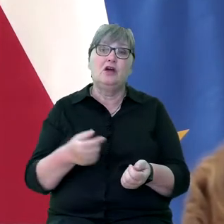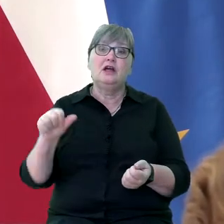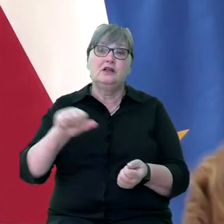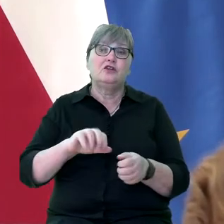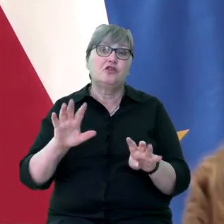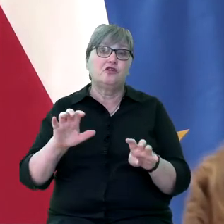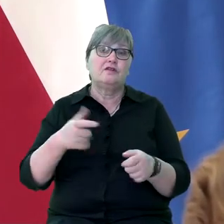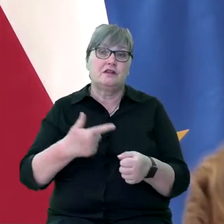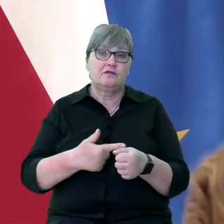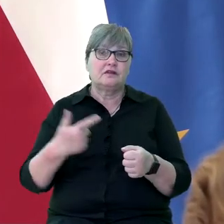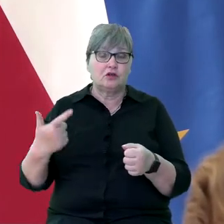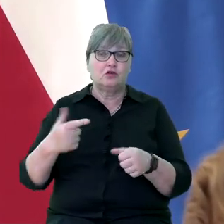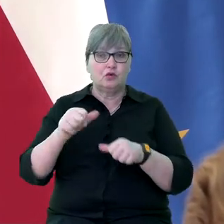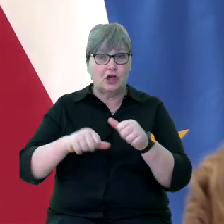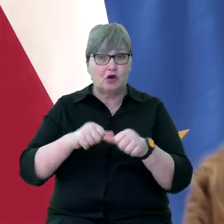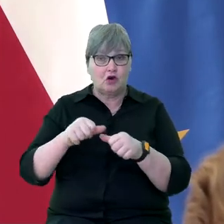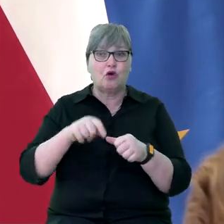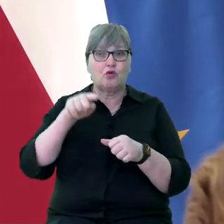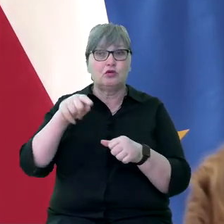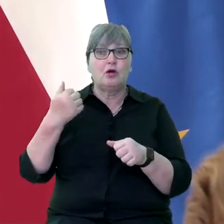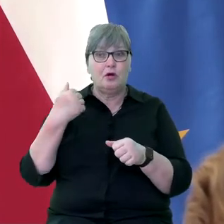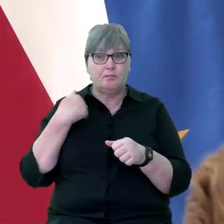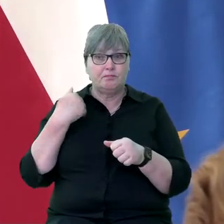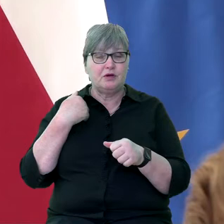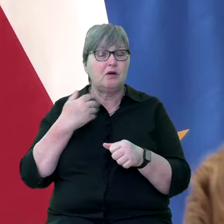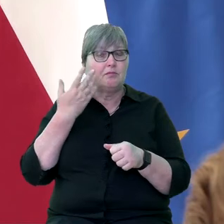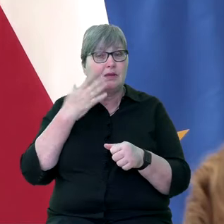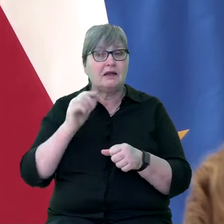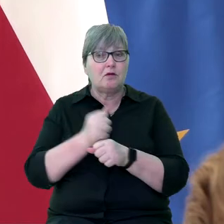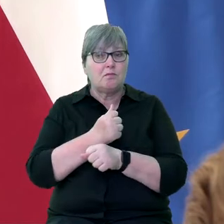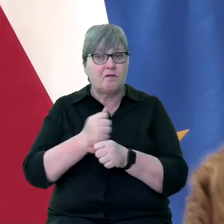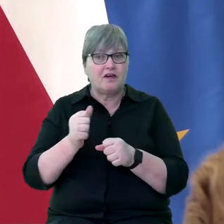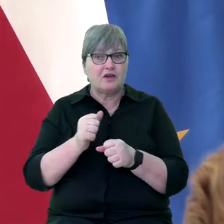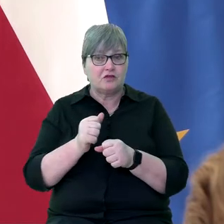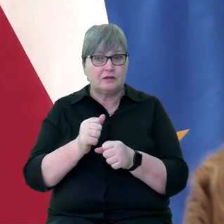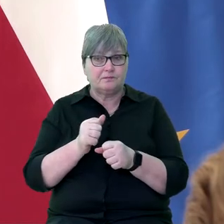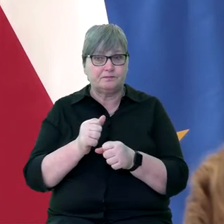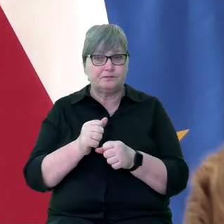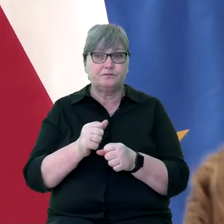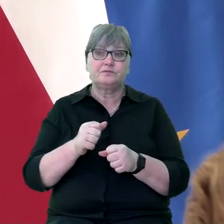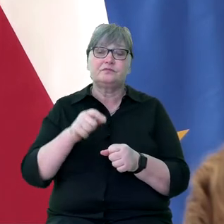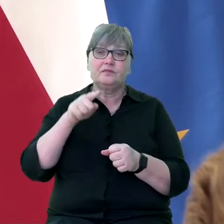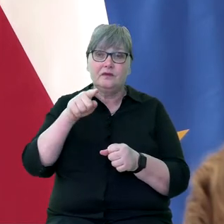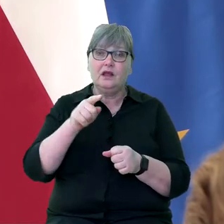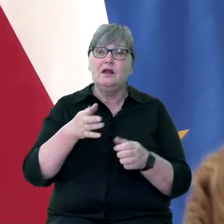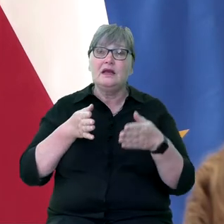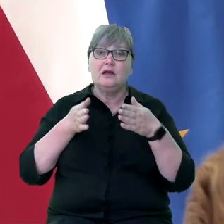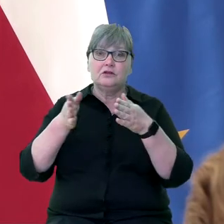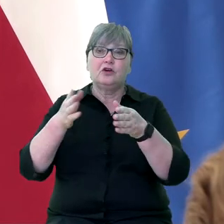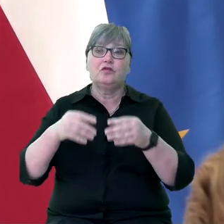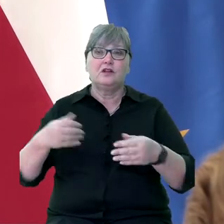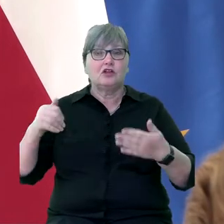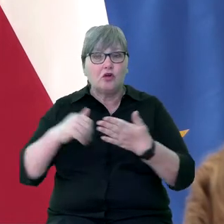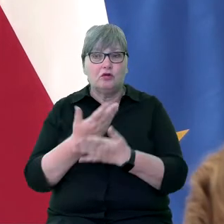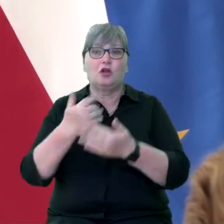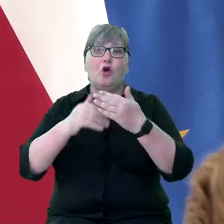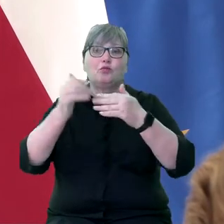Służbie Cywilnej stanowiło bardzo ważny krok na drodze do odbudowy niepodległej